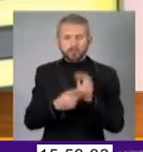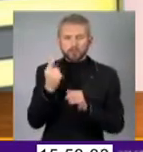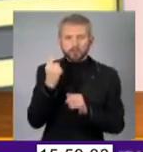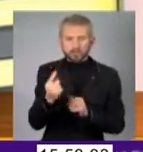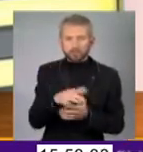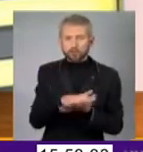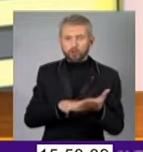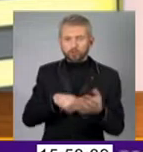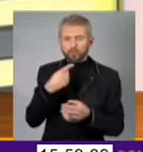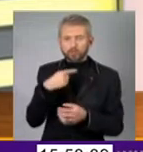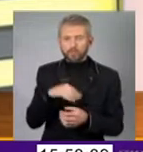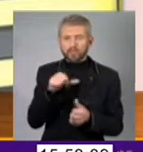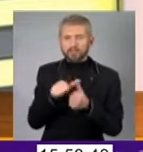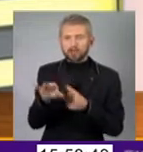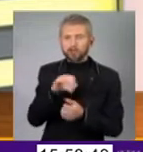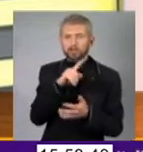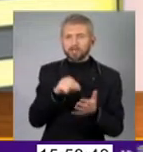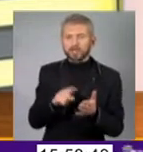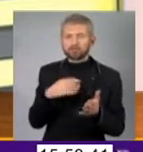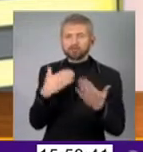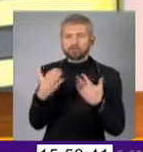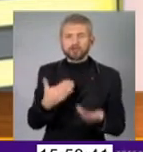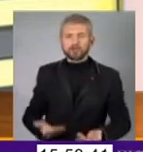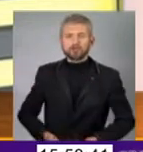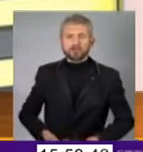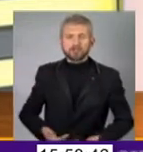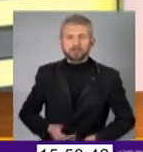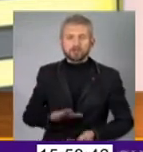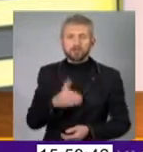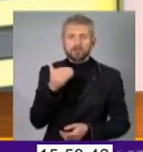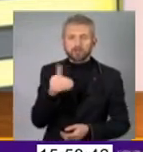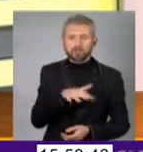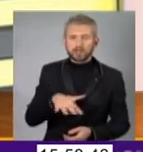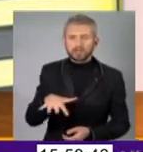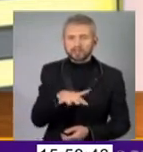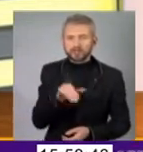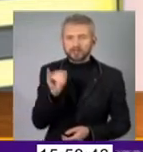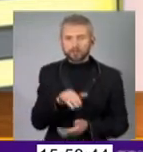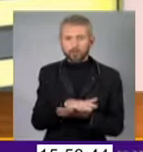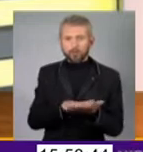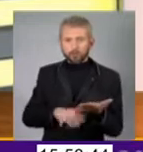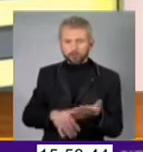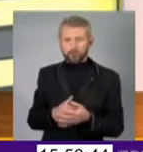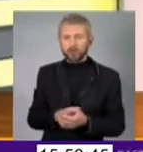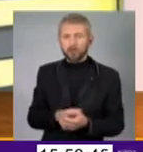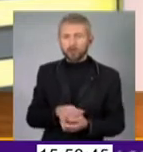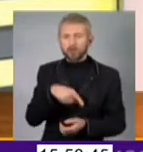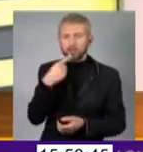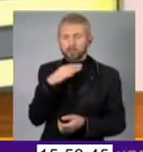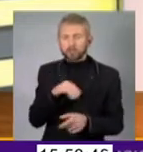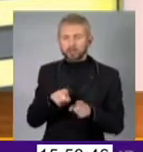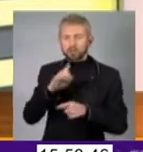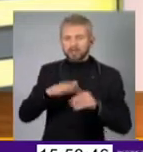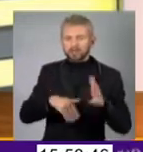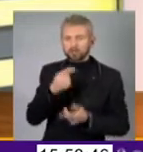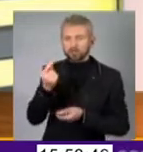Ми продовжимо говорити саме про питання, які стосуються життя у вашому масиві, і продовжимо, дійсно, пане Вадиме, говорити про такі практичні